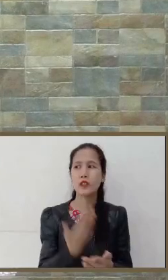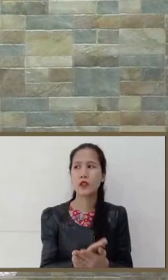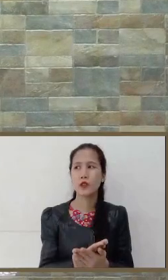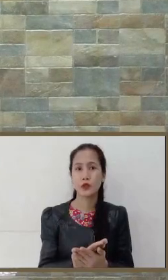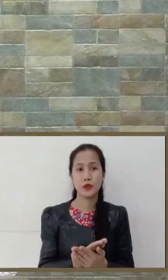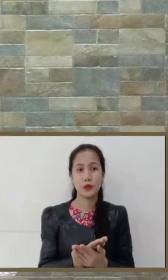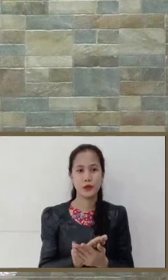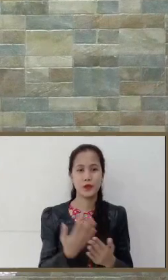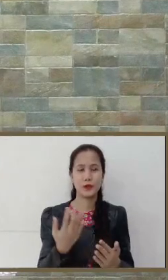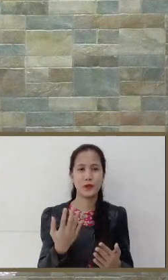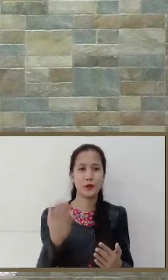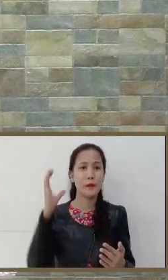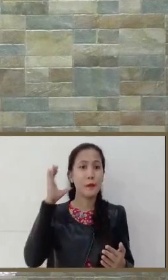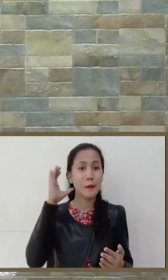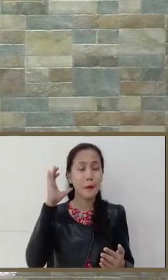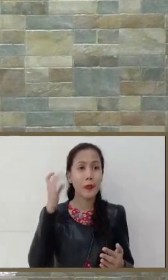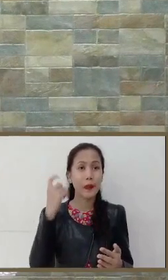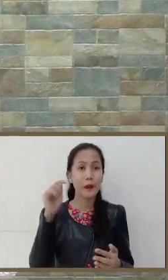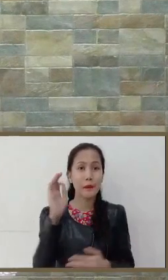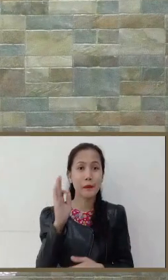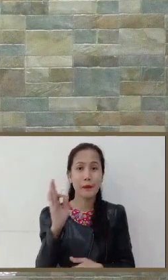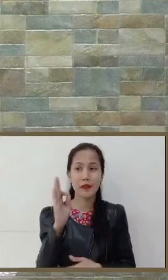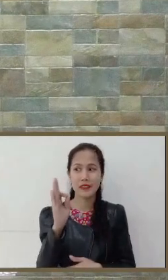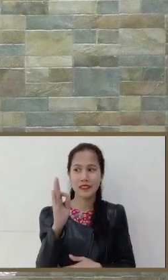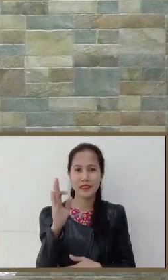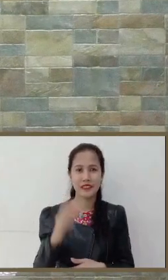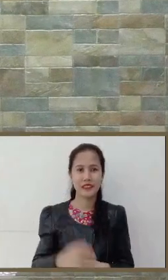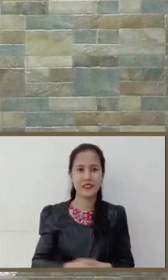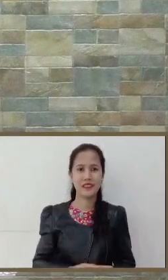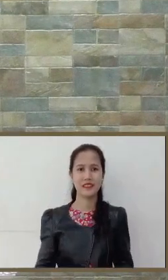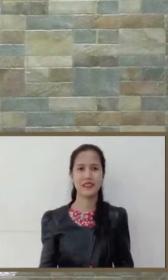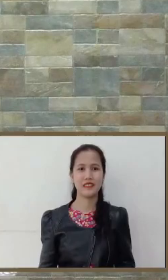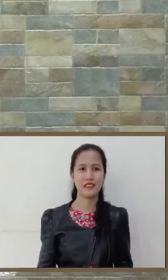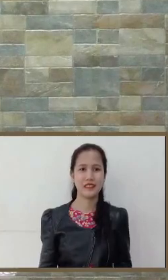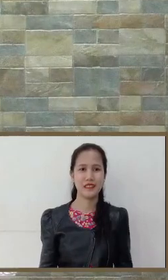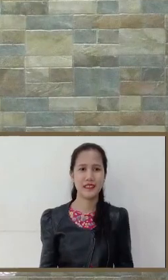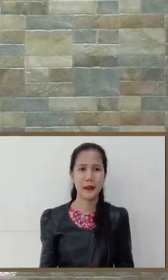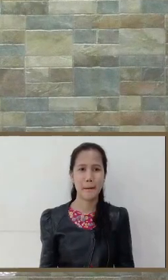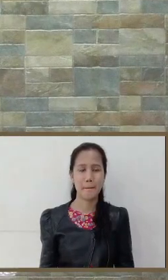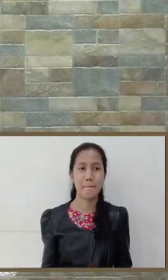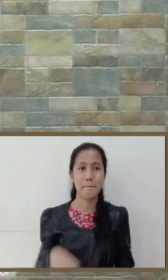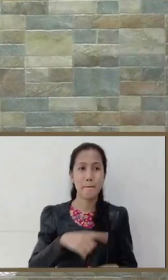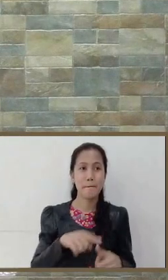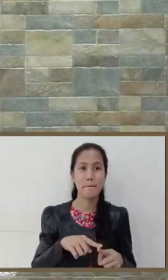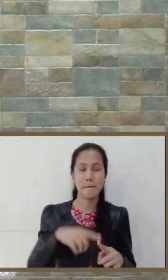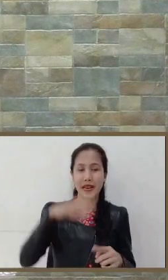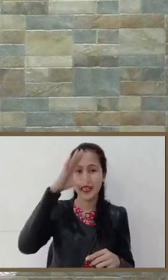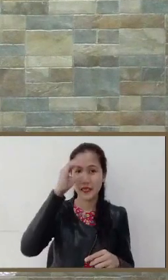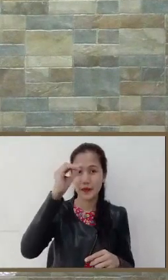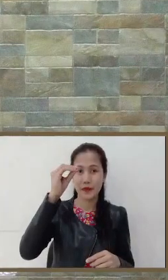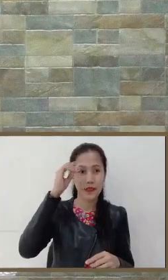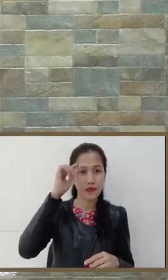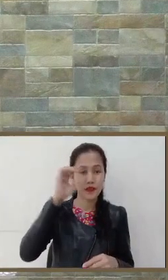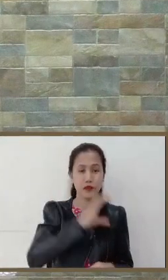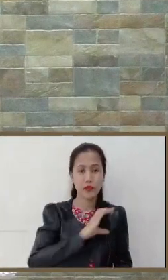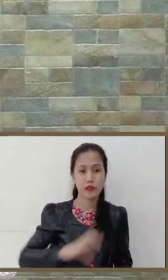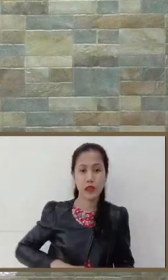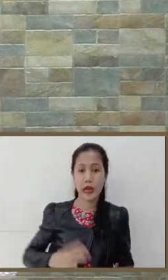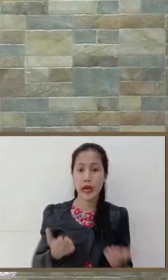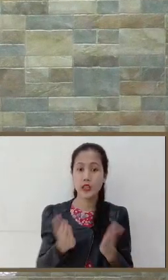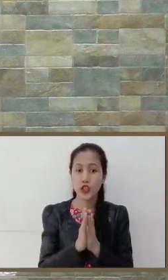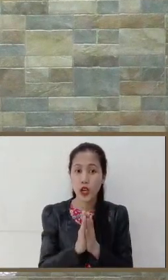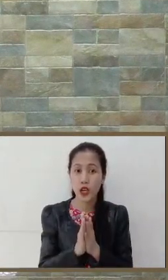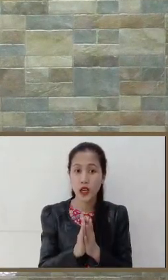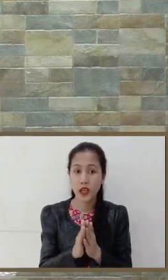sabi ko kay Sir Jow, okay lang po ba mag-request ako? Total, may mga tao naman doon. Pwede po ba pumasok ako sa auditorium, makikinig ako ng salita ng Diyos? Mga kapatid,